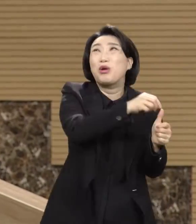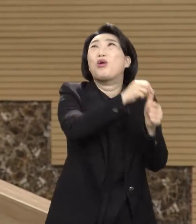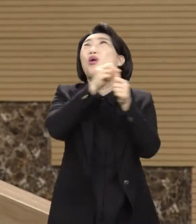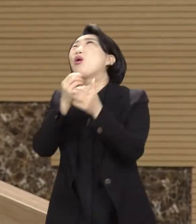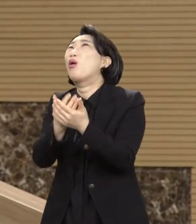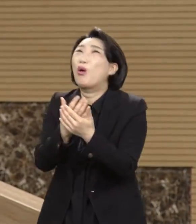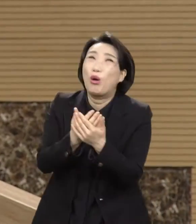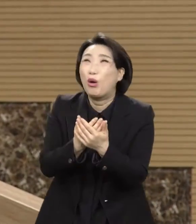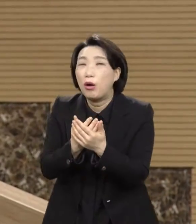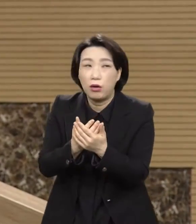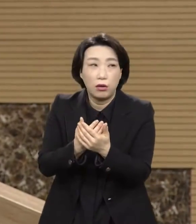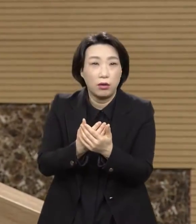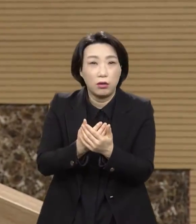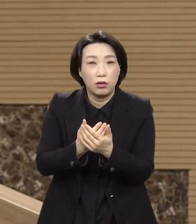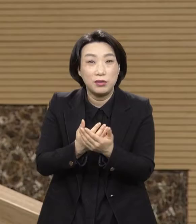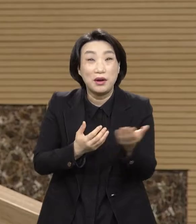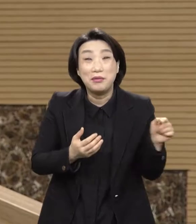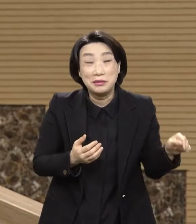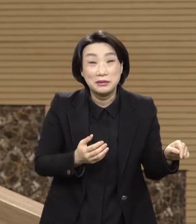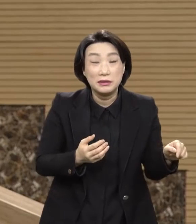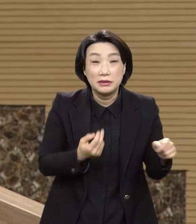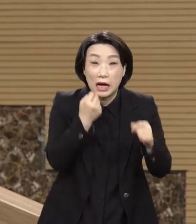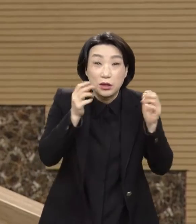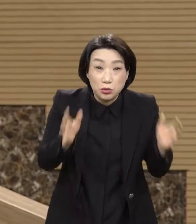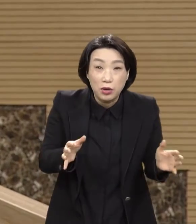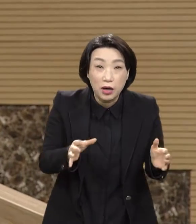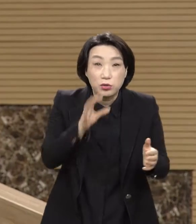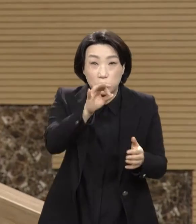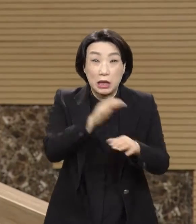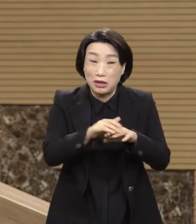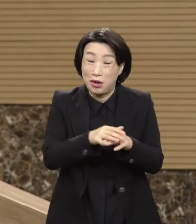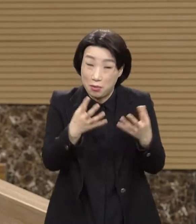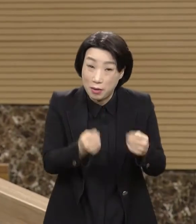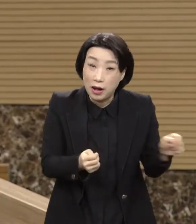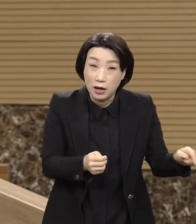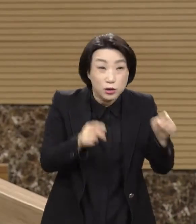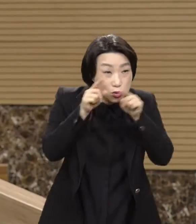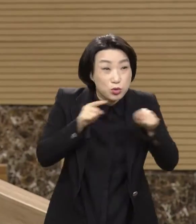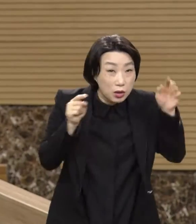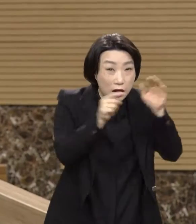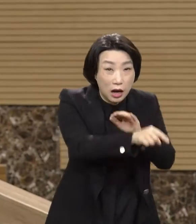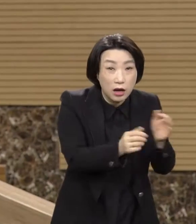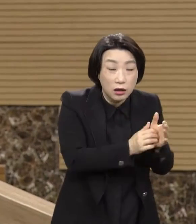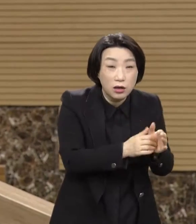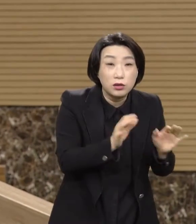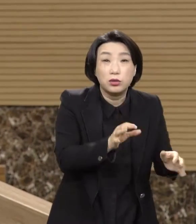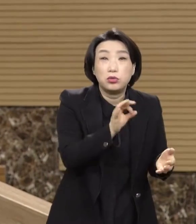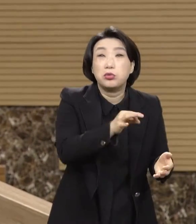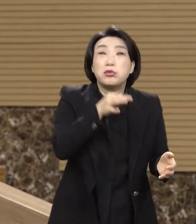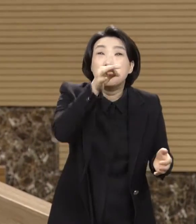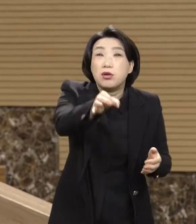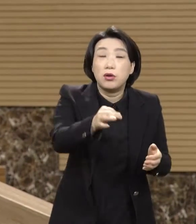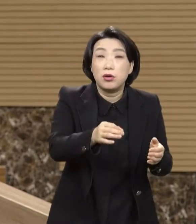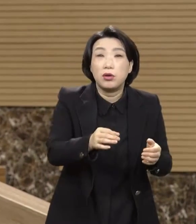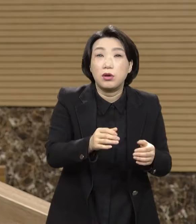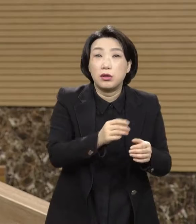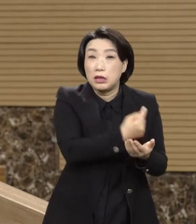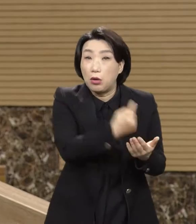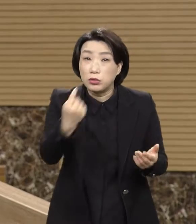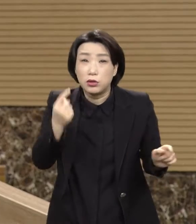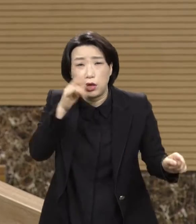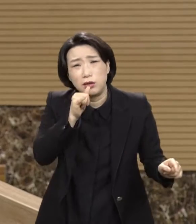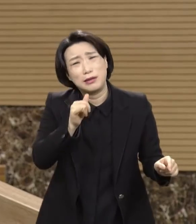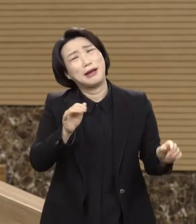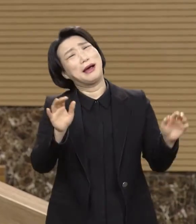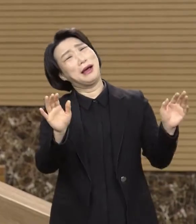끌어내달라. 세상에서 돈 가지면 다 되니까 지옥도 돈 가지면 되는 줄 아는 거. 아니요. 우리는